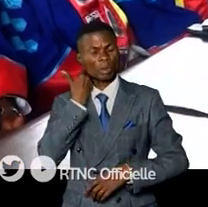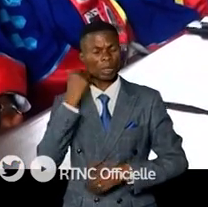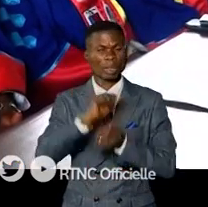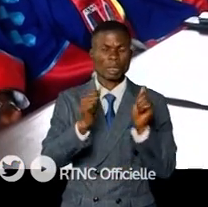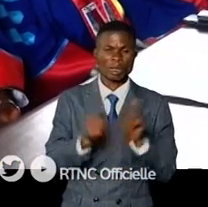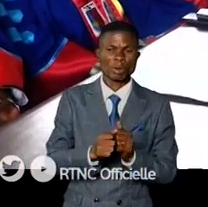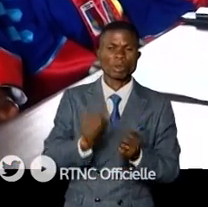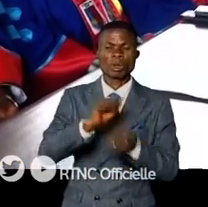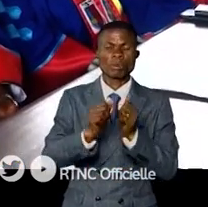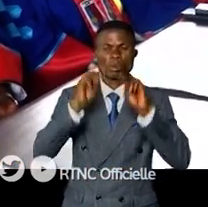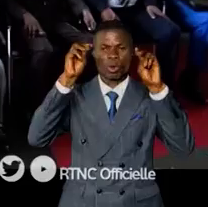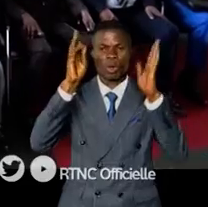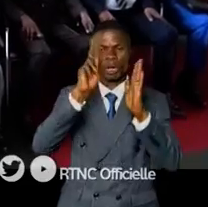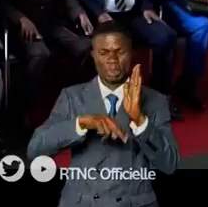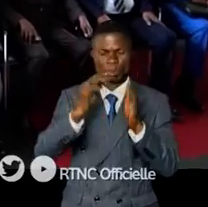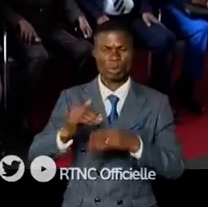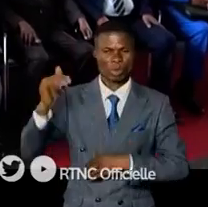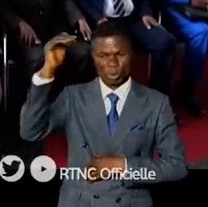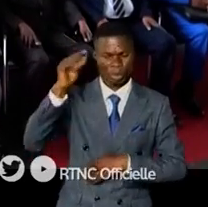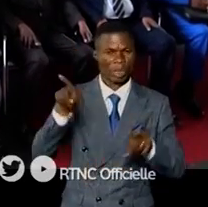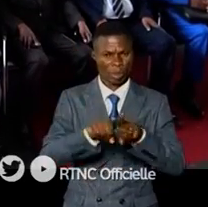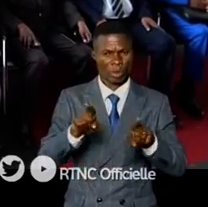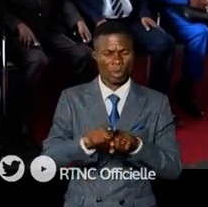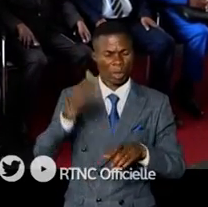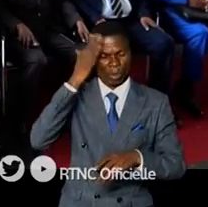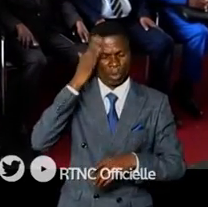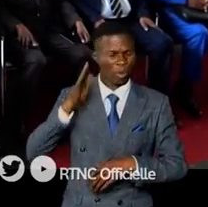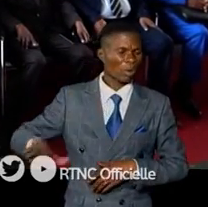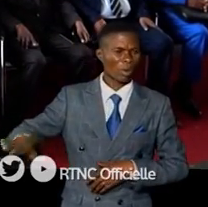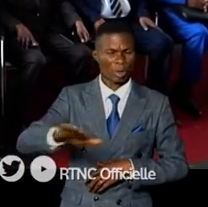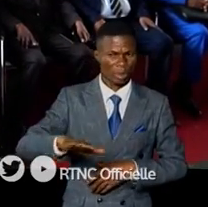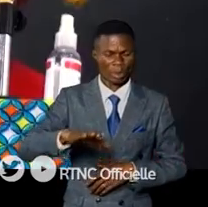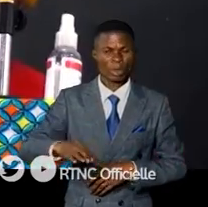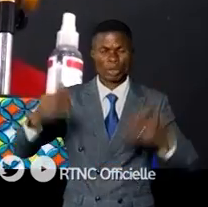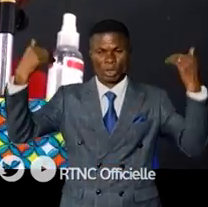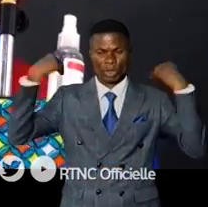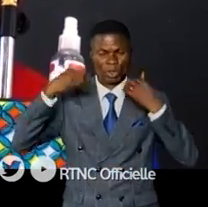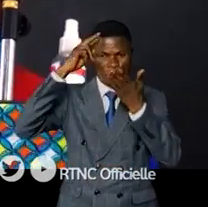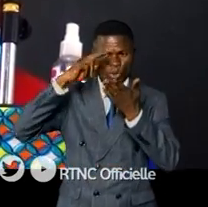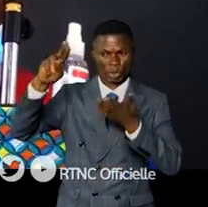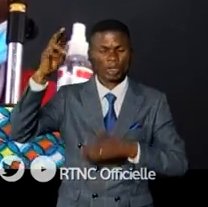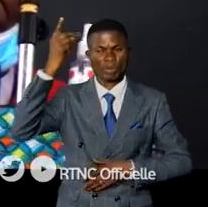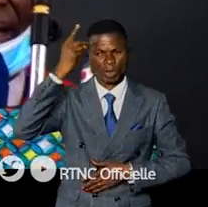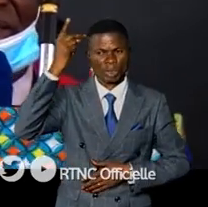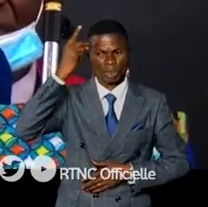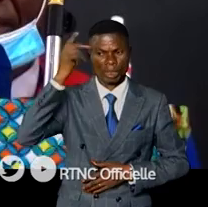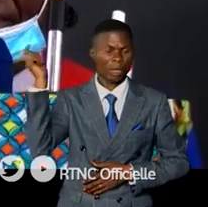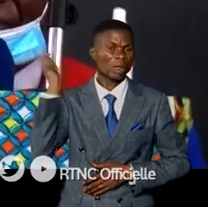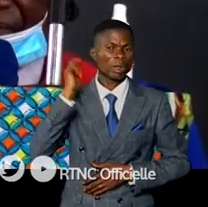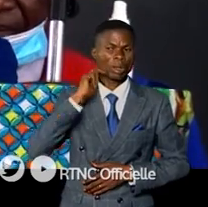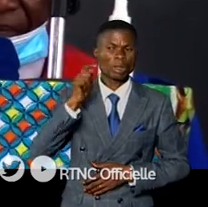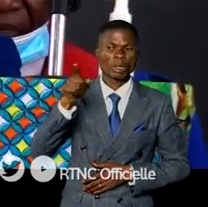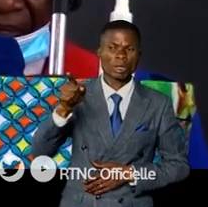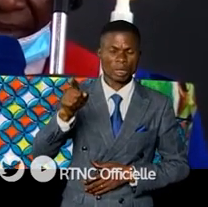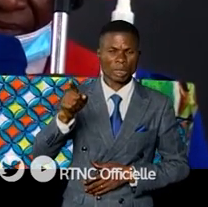dans le secteur de l'enseignement supérieur sont les mêmes et connus de tous. Mais le recteur de l'université de Kinshasa, le professeur Ngoma,